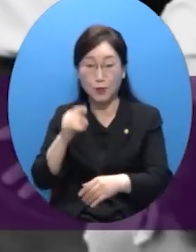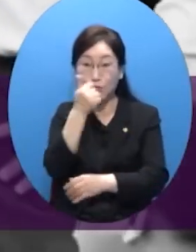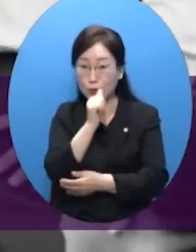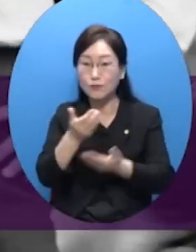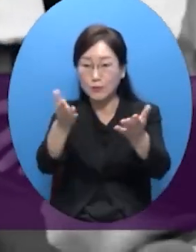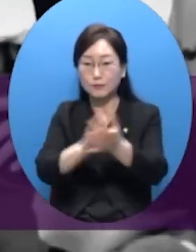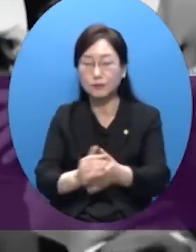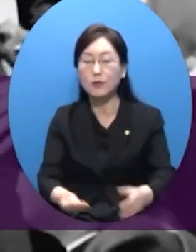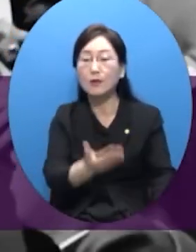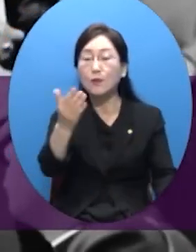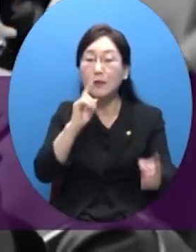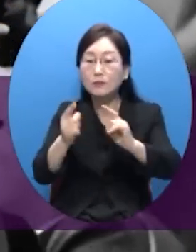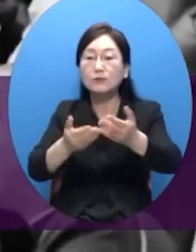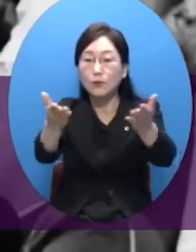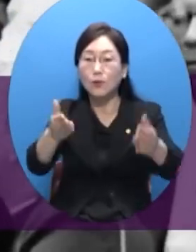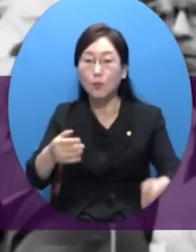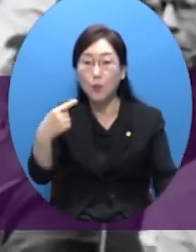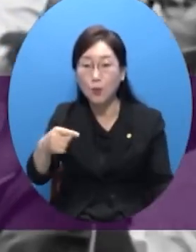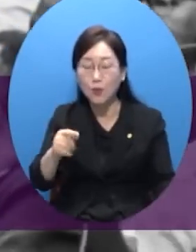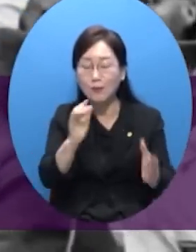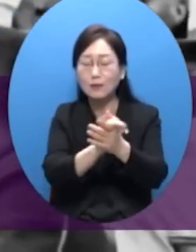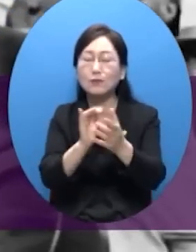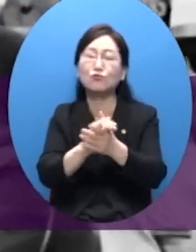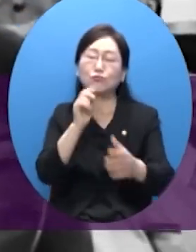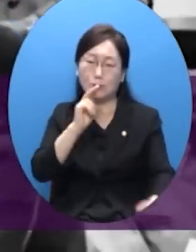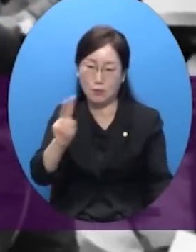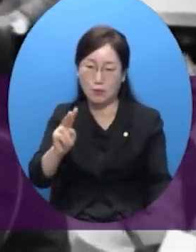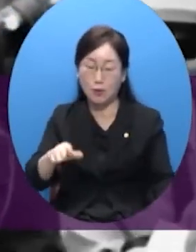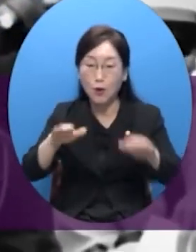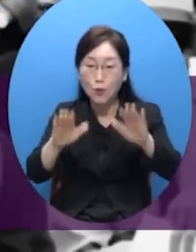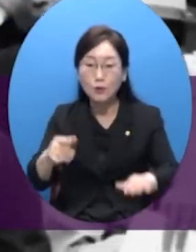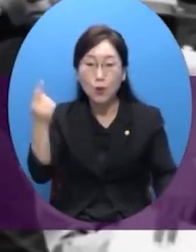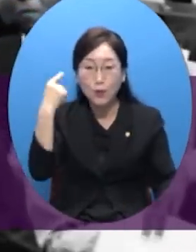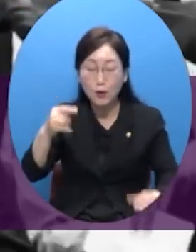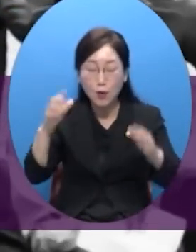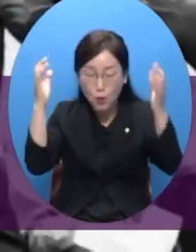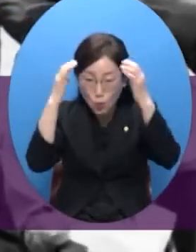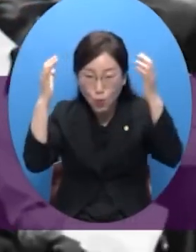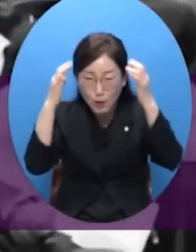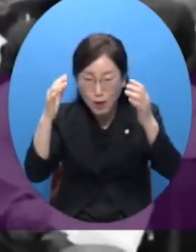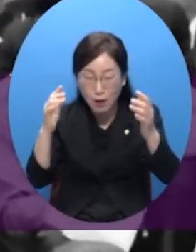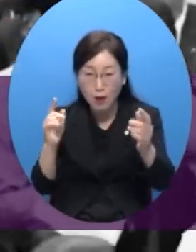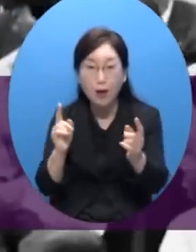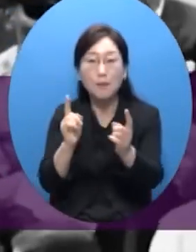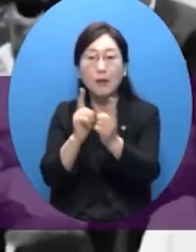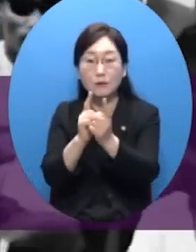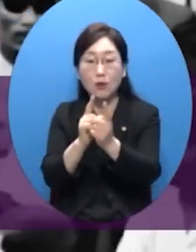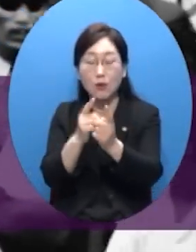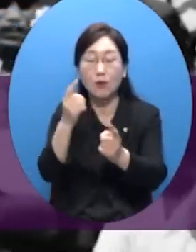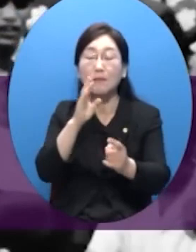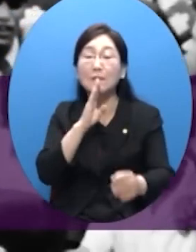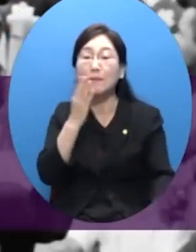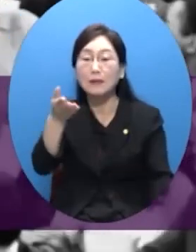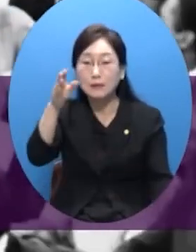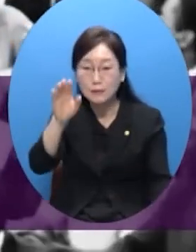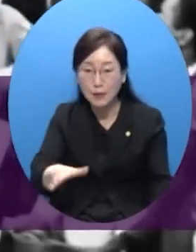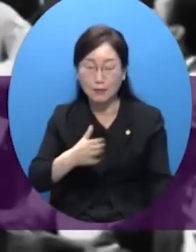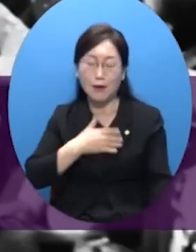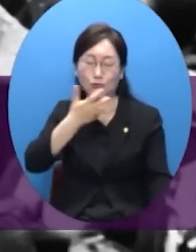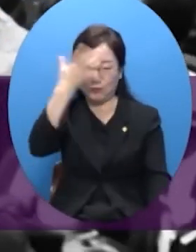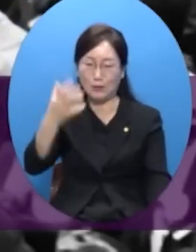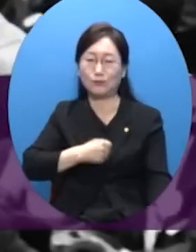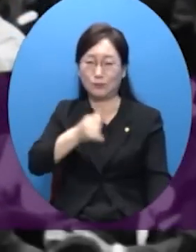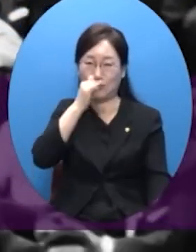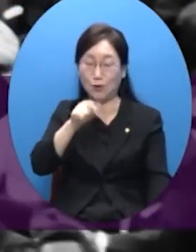여러분에게 말씀드릴 것이 있습니다. 나의 벗들이여, 어제와 오늘 우리가 고난과 마주할지라도 나에게 꿈이